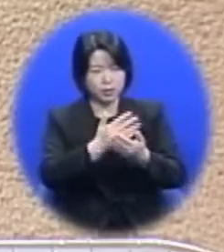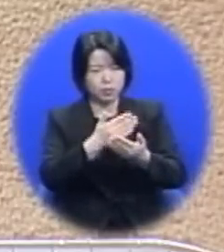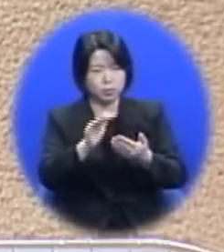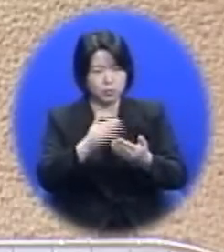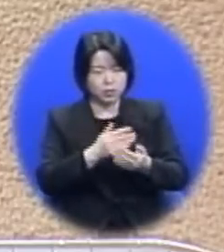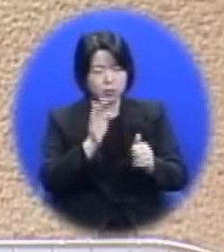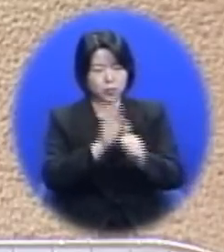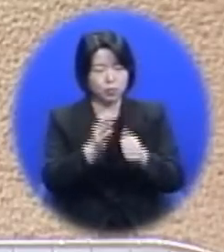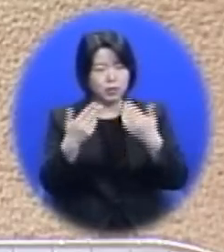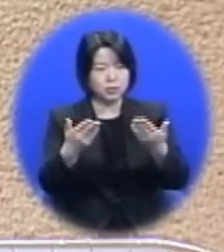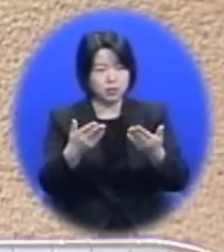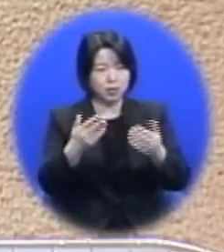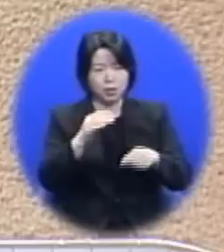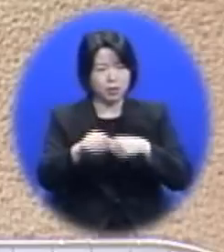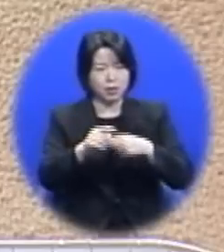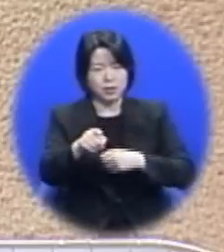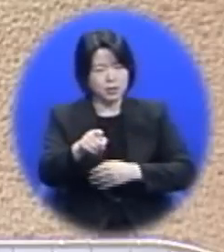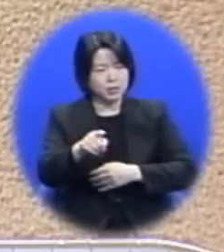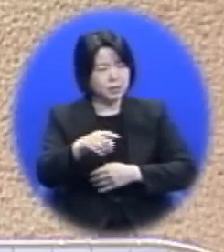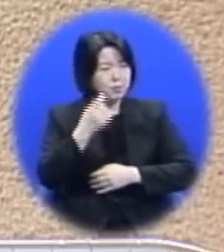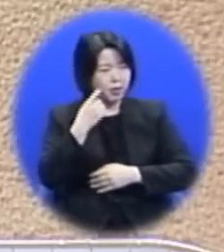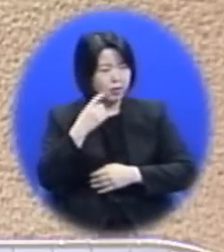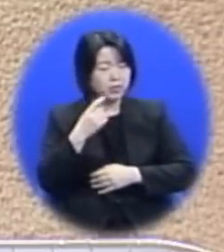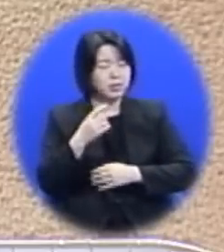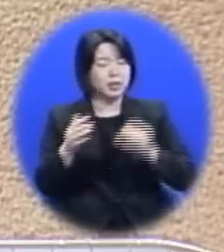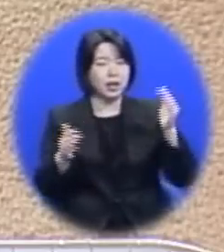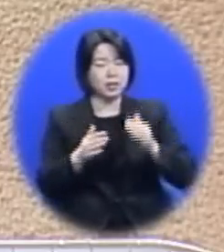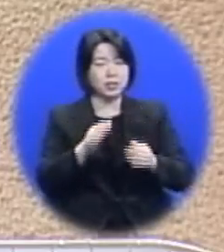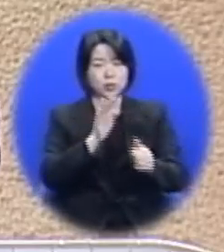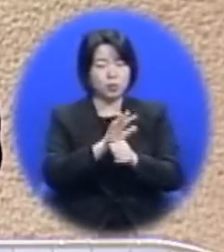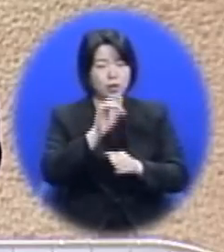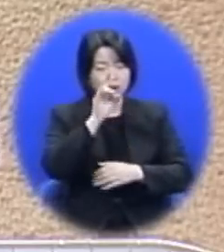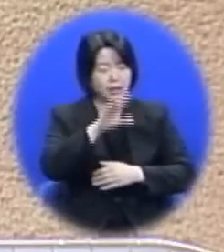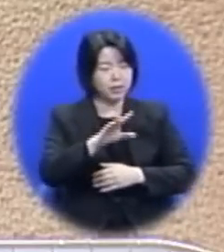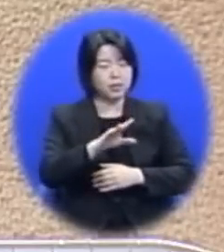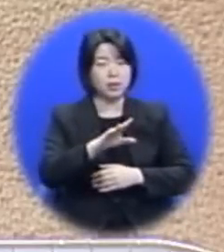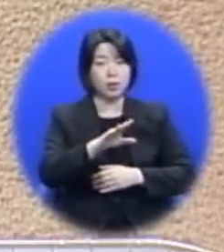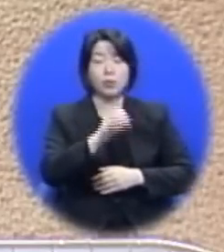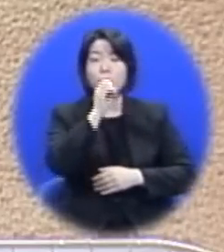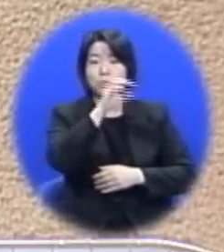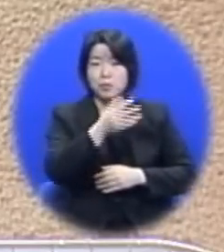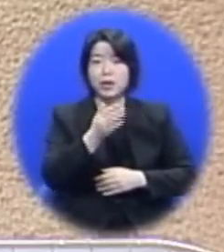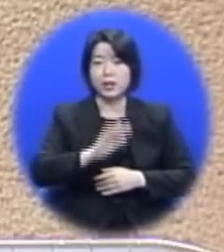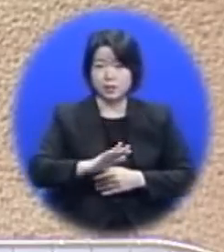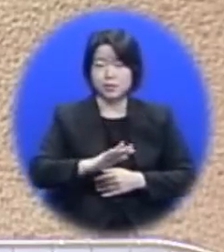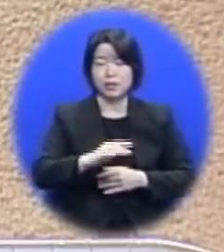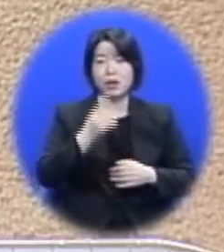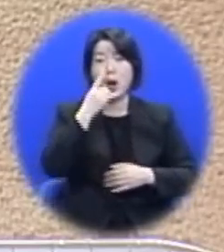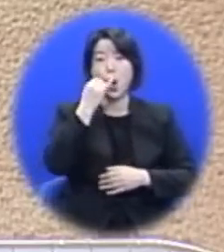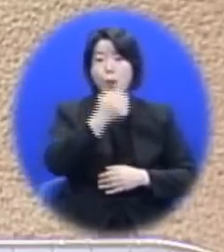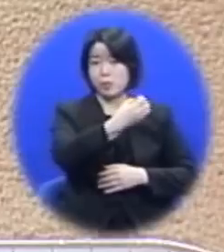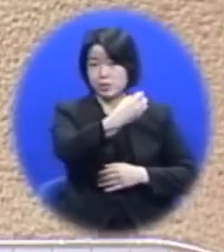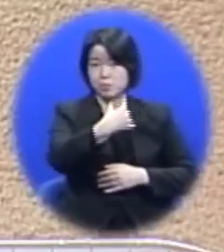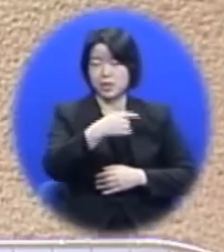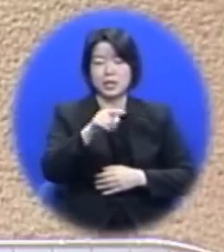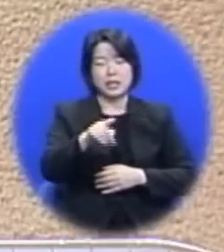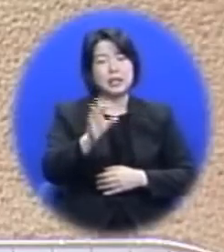아무나 도와주시면 안 됩니다. 그때 이 돈은 내 돈이